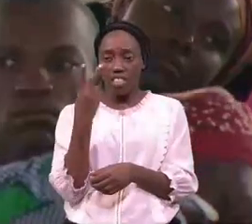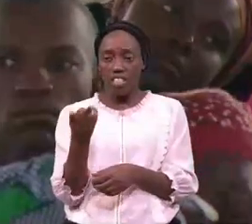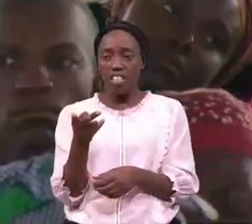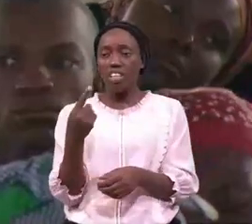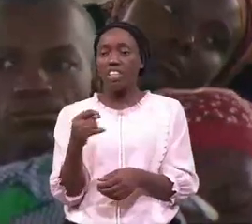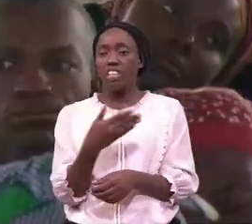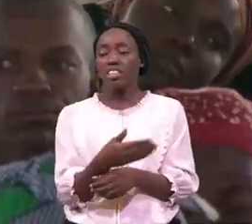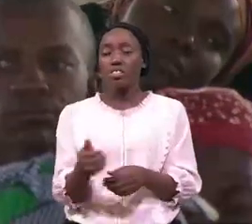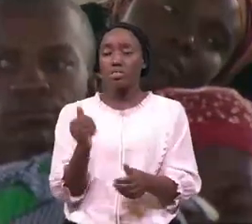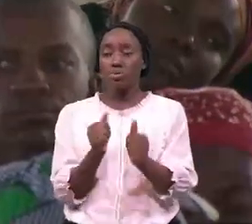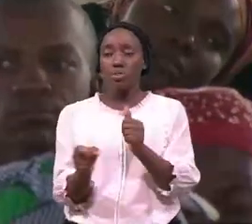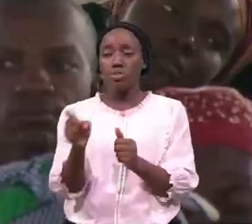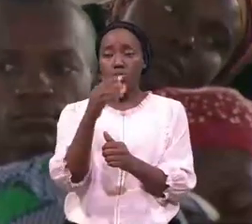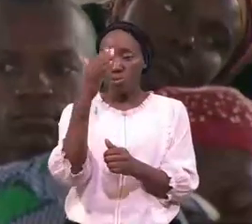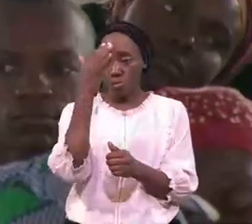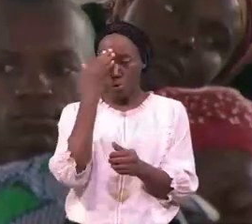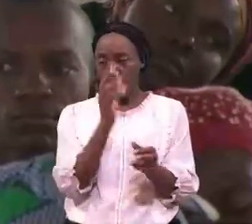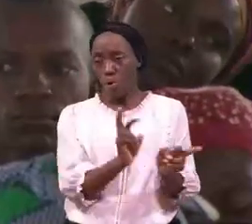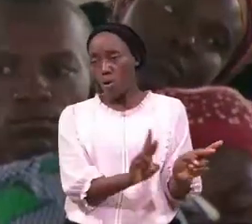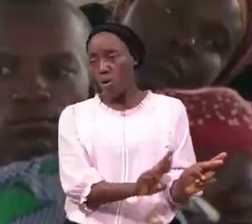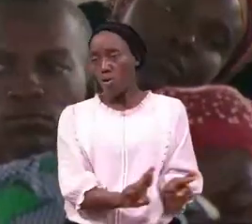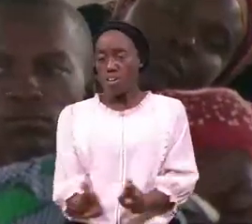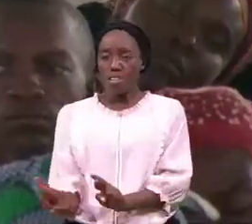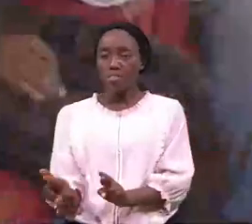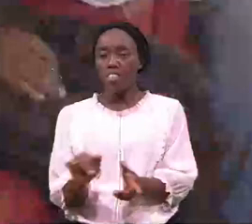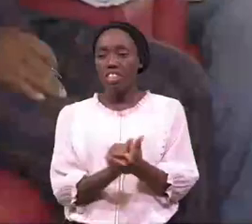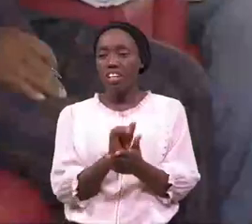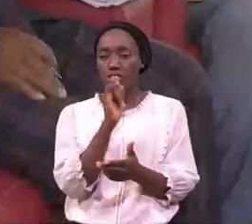Les choses que tu connais déjà. Mais ce n'est pas suffisant.